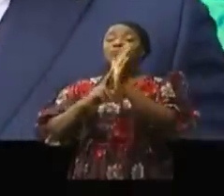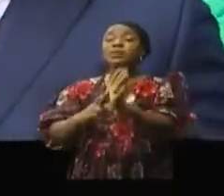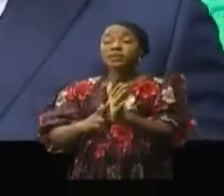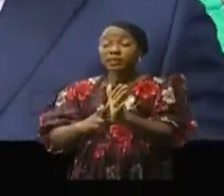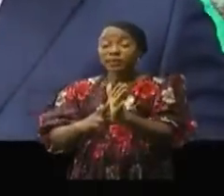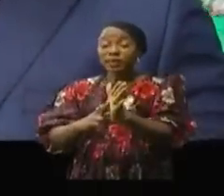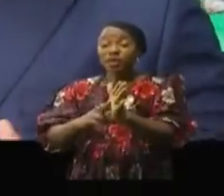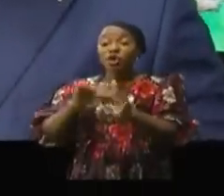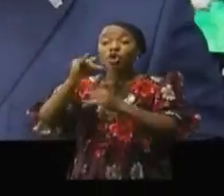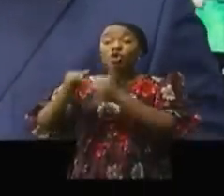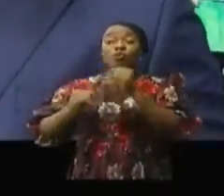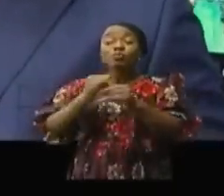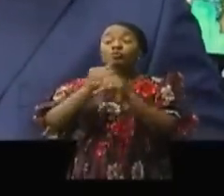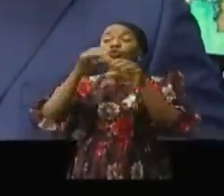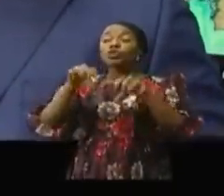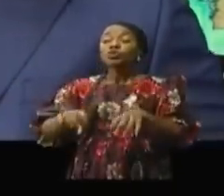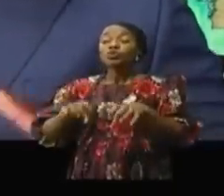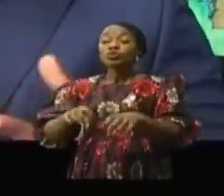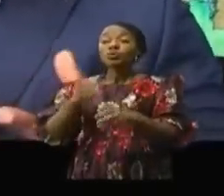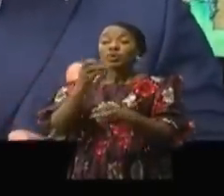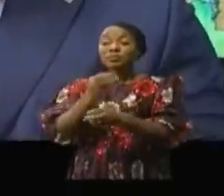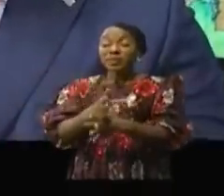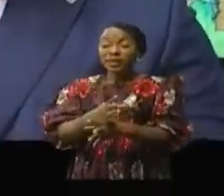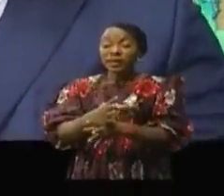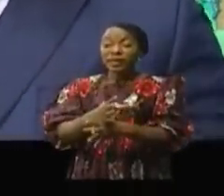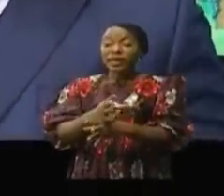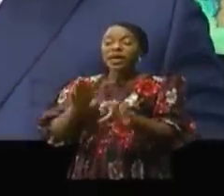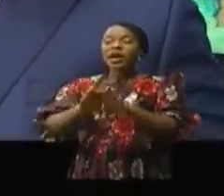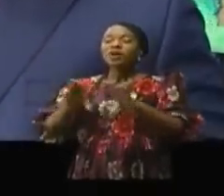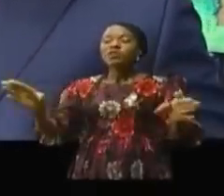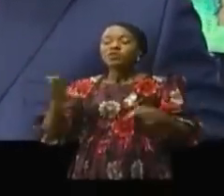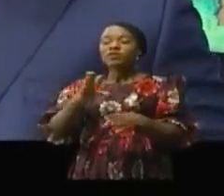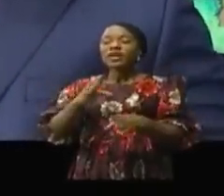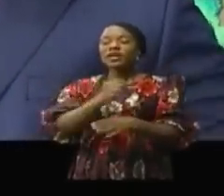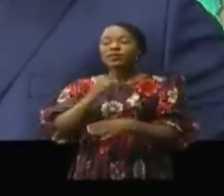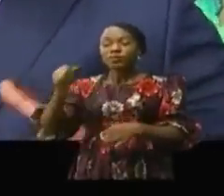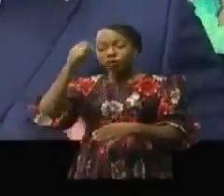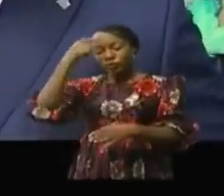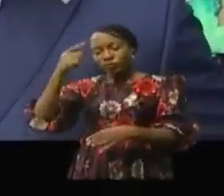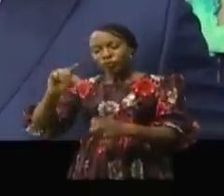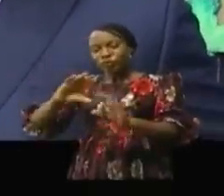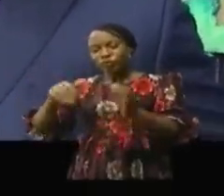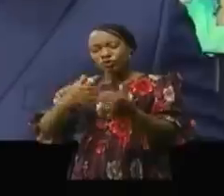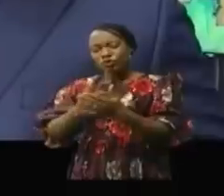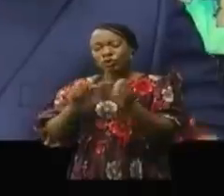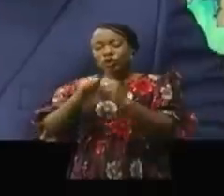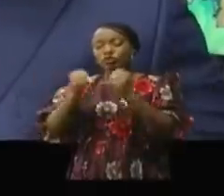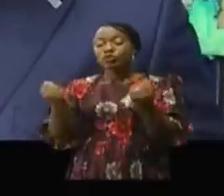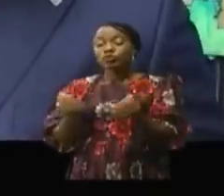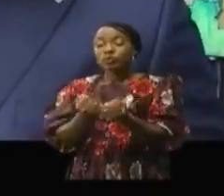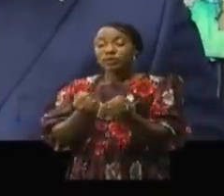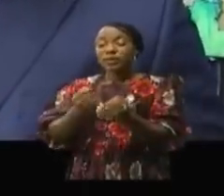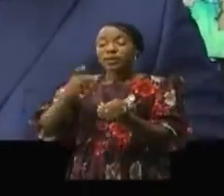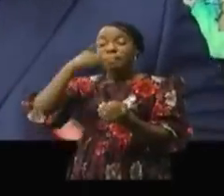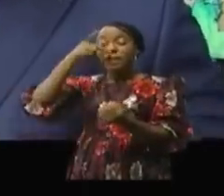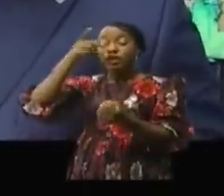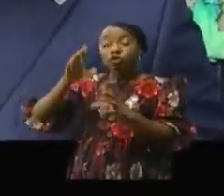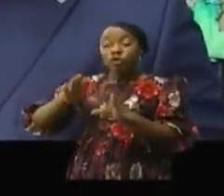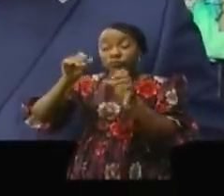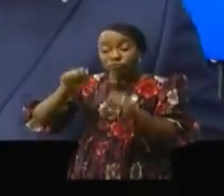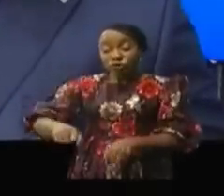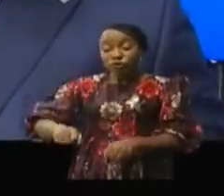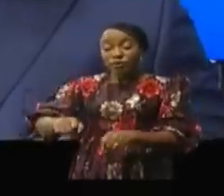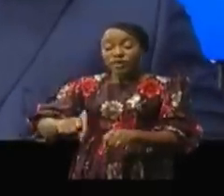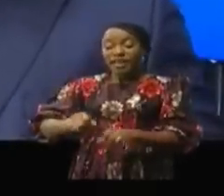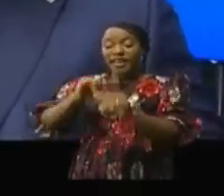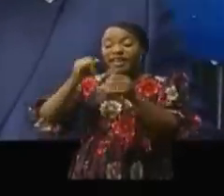face du monde que la RDC a ouvert le processus où toutes les sociétés peuvent venir pour